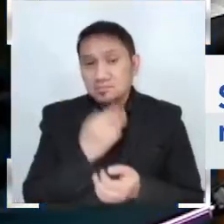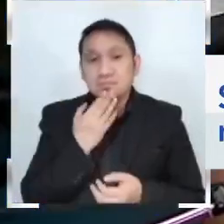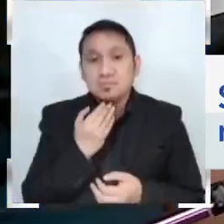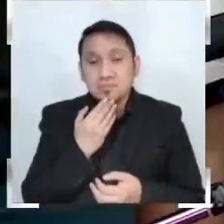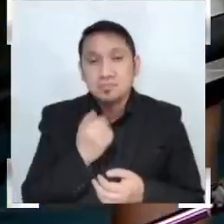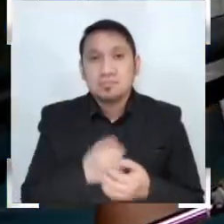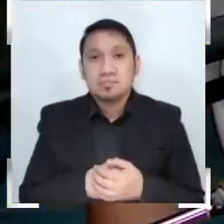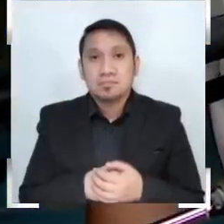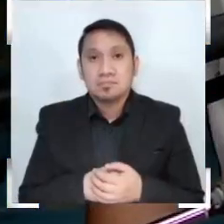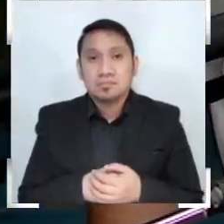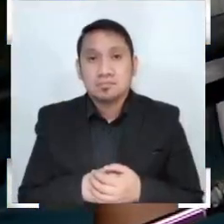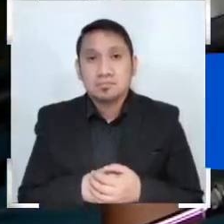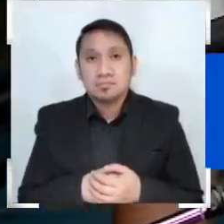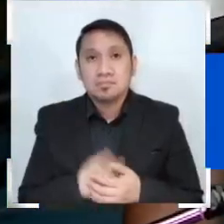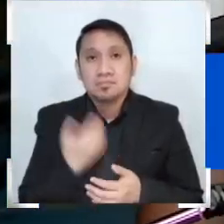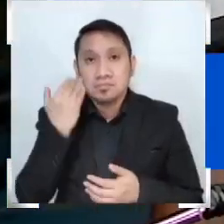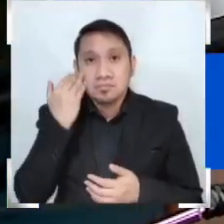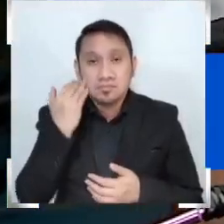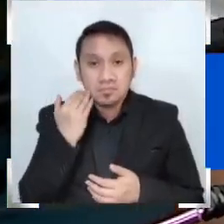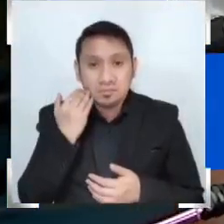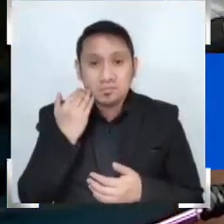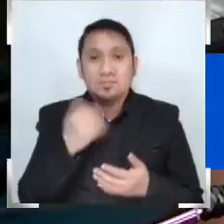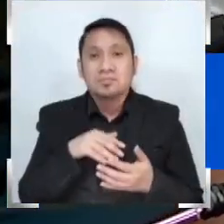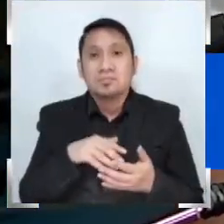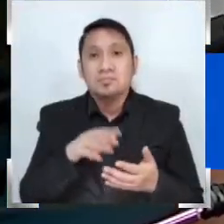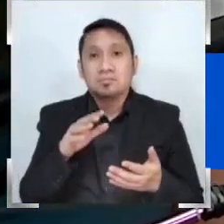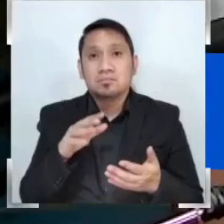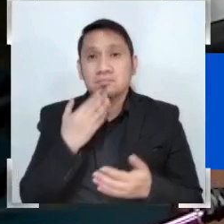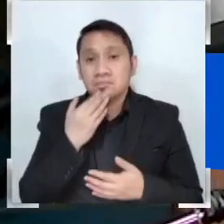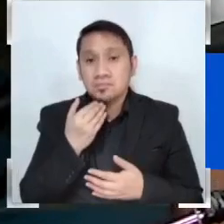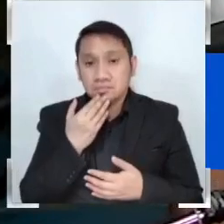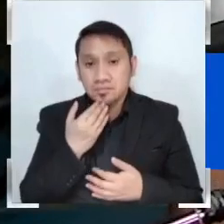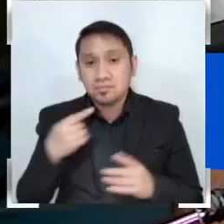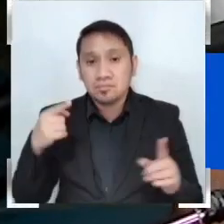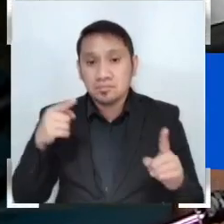Magiging deficit po tayo towards end of